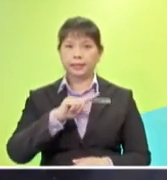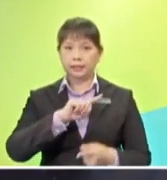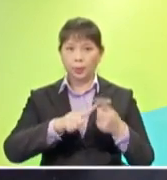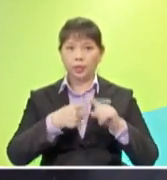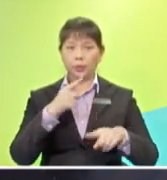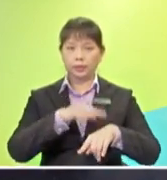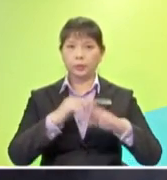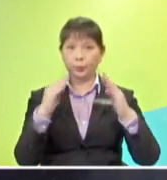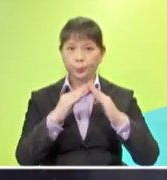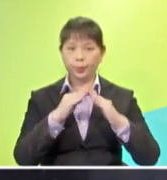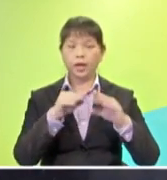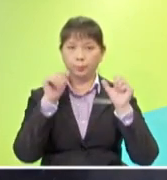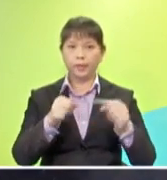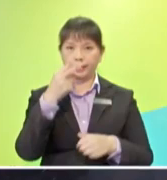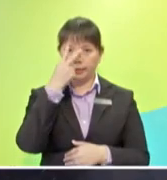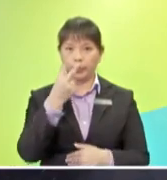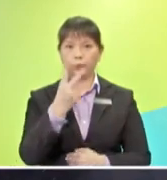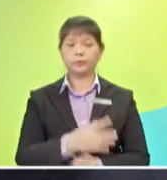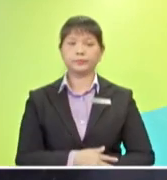ah macam mana